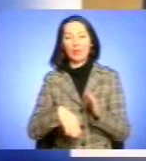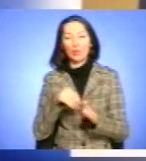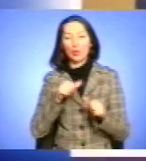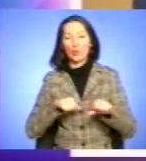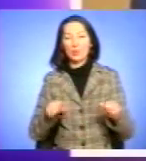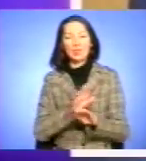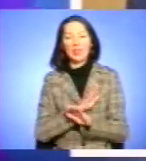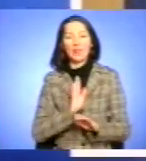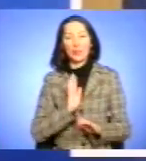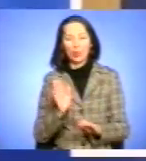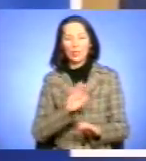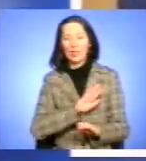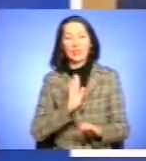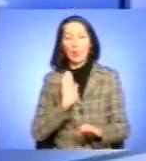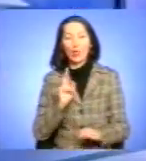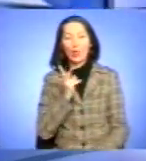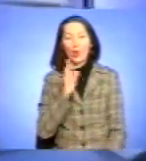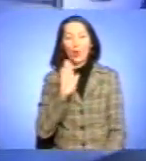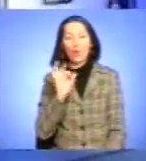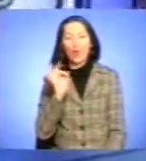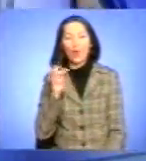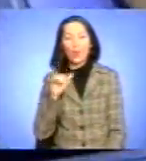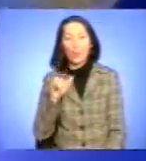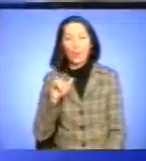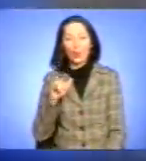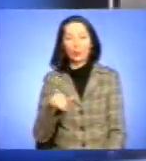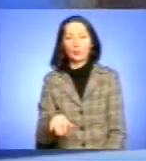не відбулося. Не було кворуму.